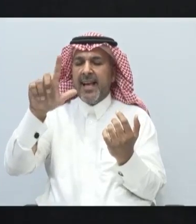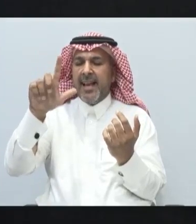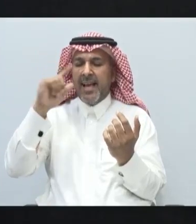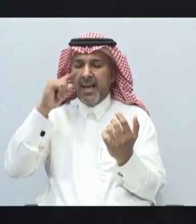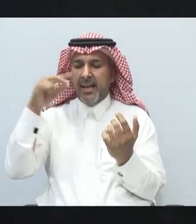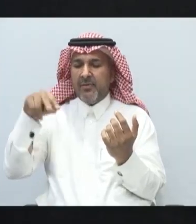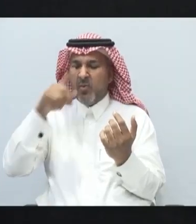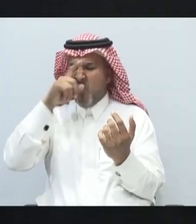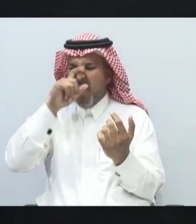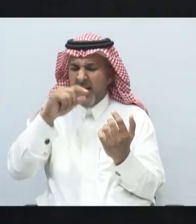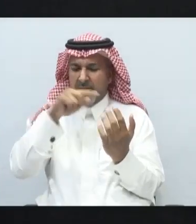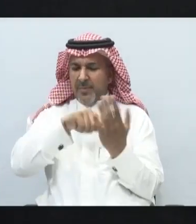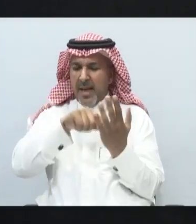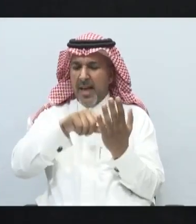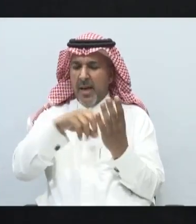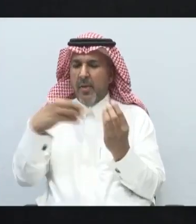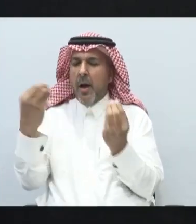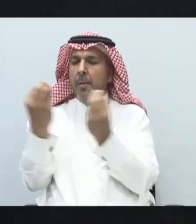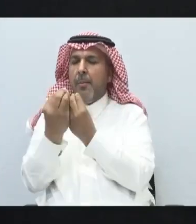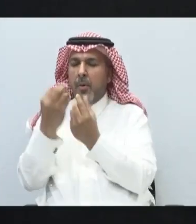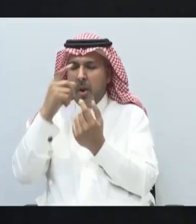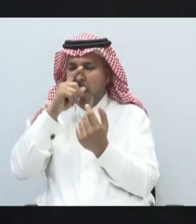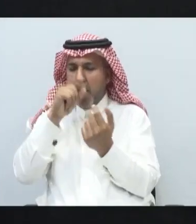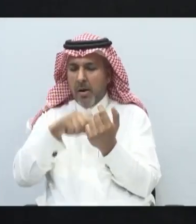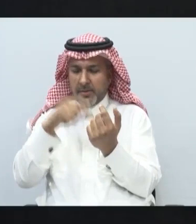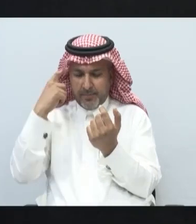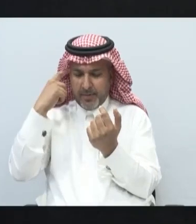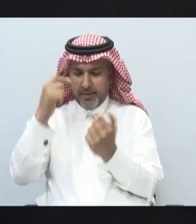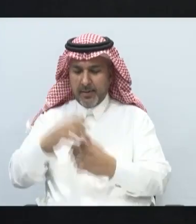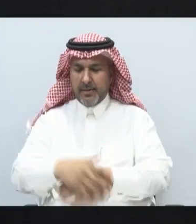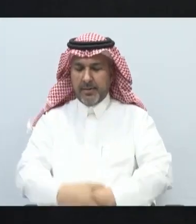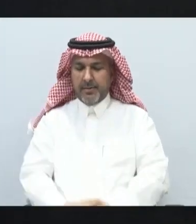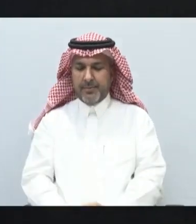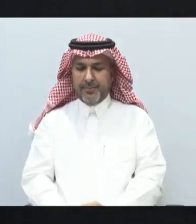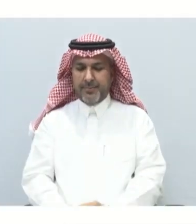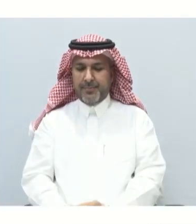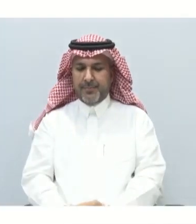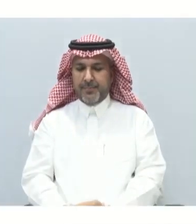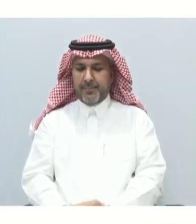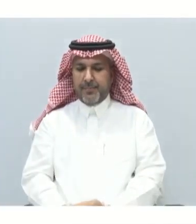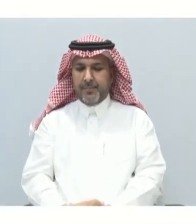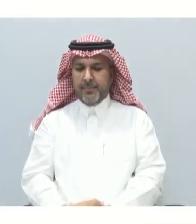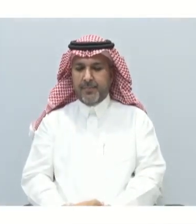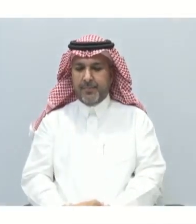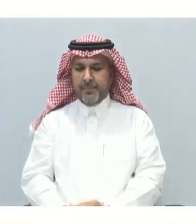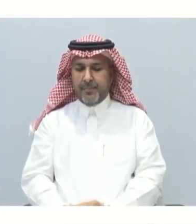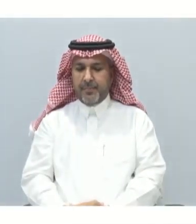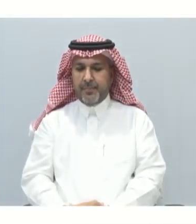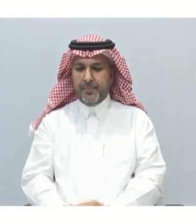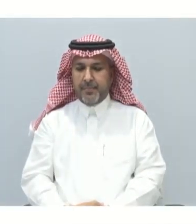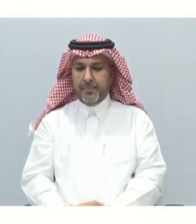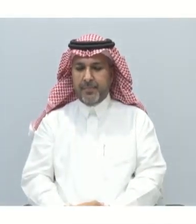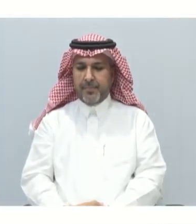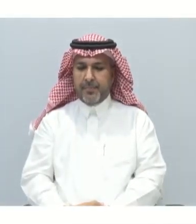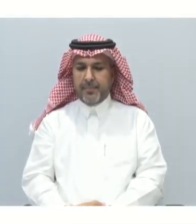مباشرا على متغير تابع فاحنا نبغى ندرس هذا التاثير بصوره مباشره ايضا من الفرق بين الارتباط